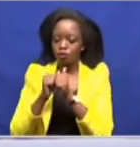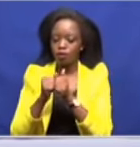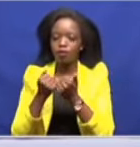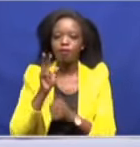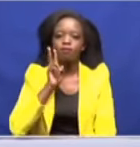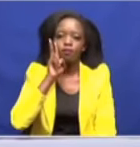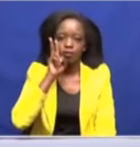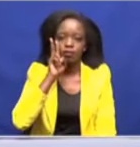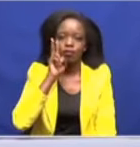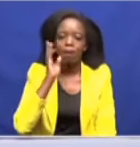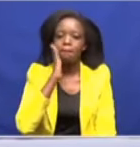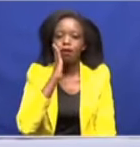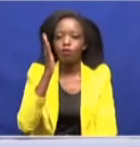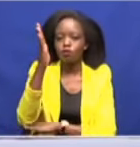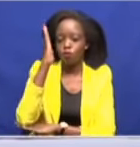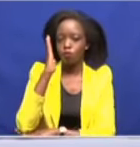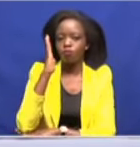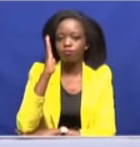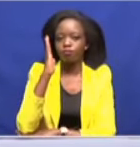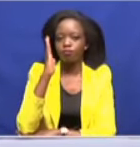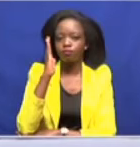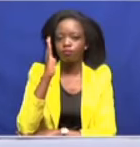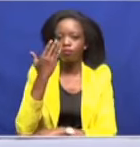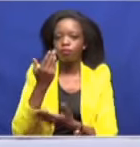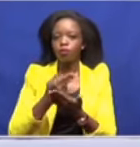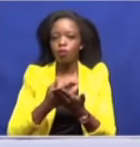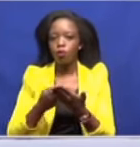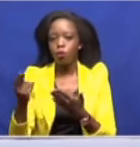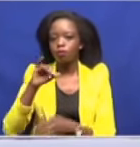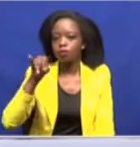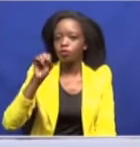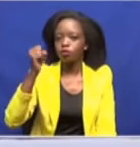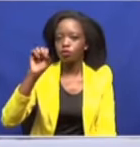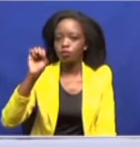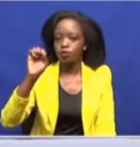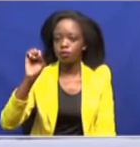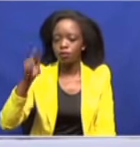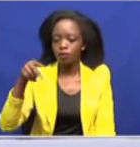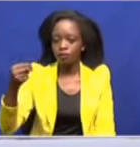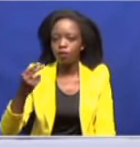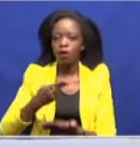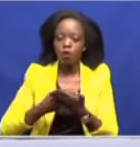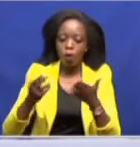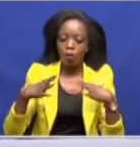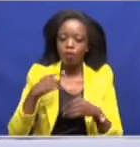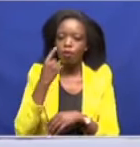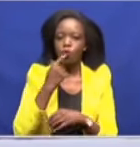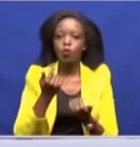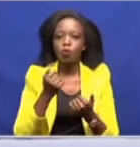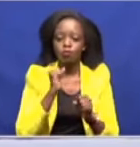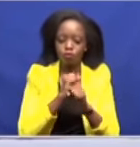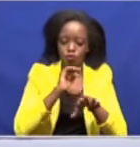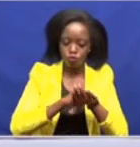Bikira mwenye heri, mama wa Mungu, mtakatifu Yosefu, mtume wenye heri na watakatifu wote waliokupendeza tangu